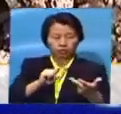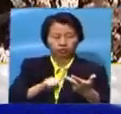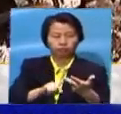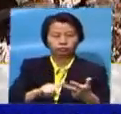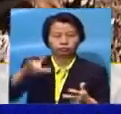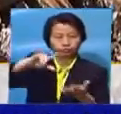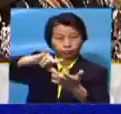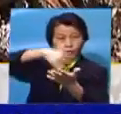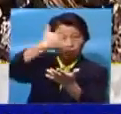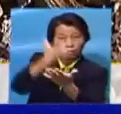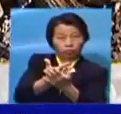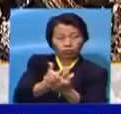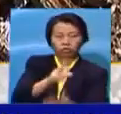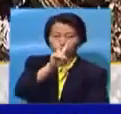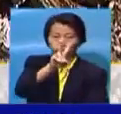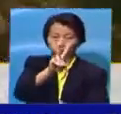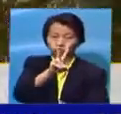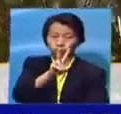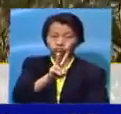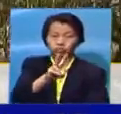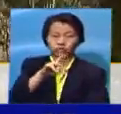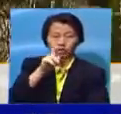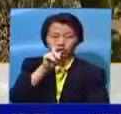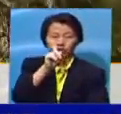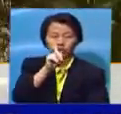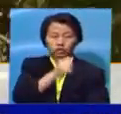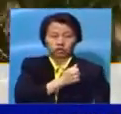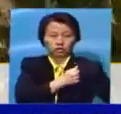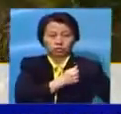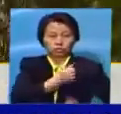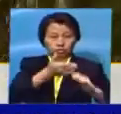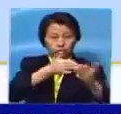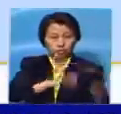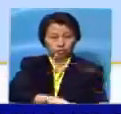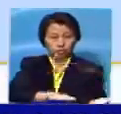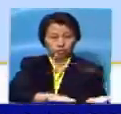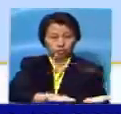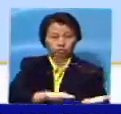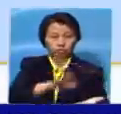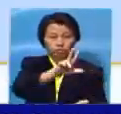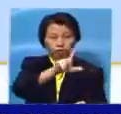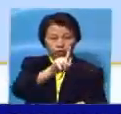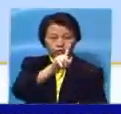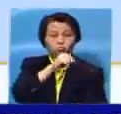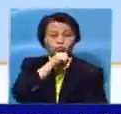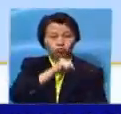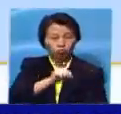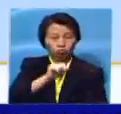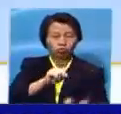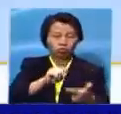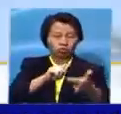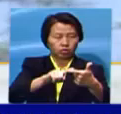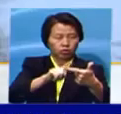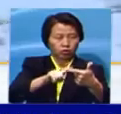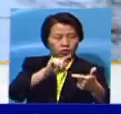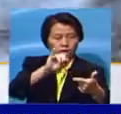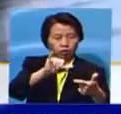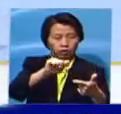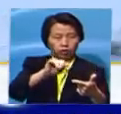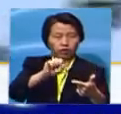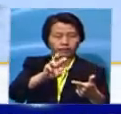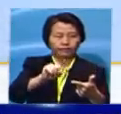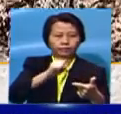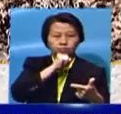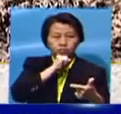Pesawat terhempas itu mengorbankan dua juruterbang tudm mejor Hasri Zahari 31 ya